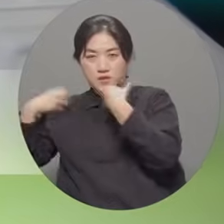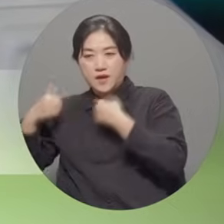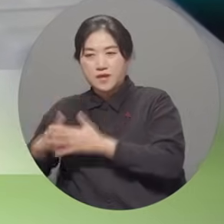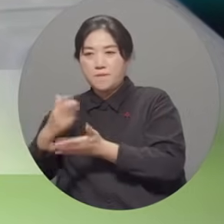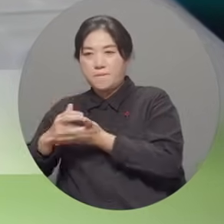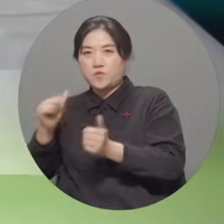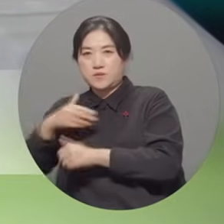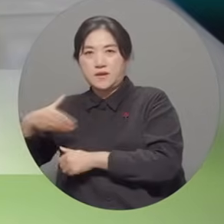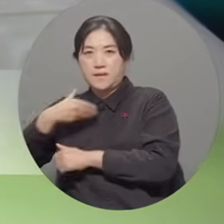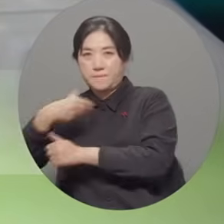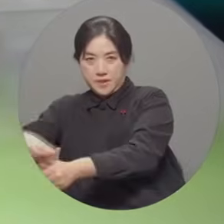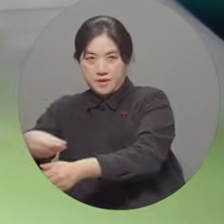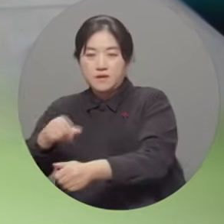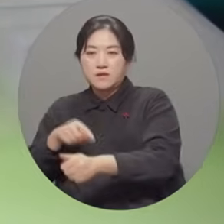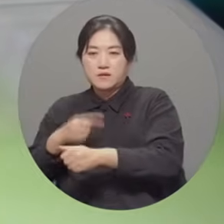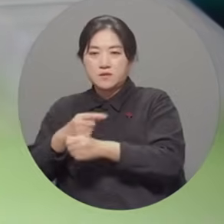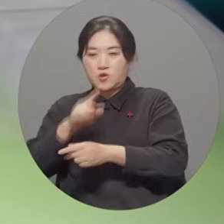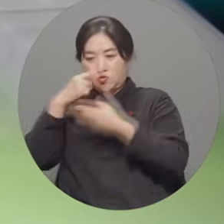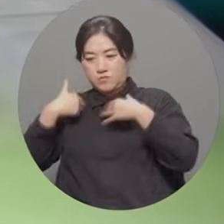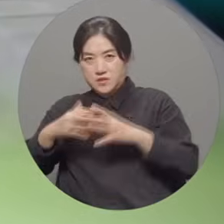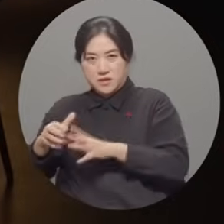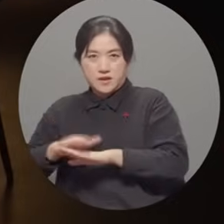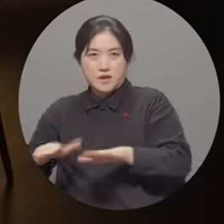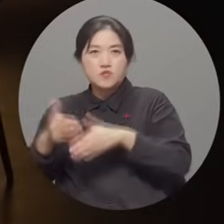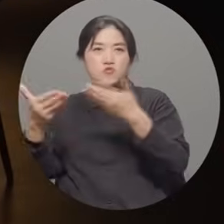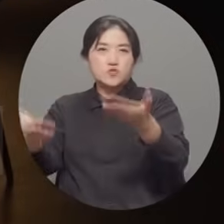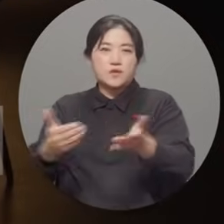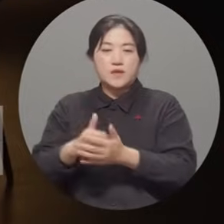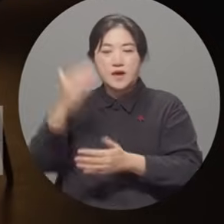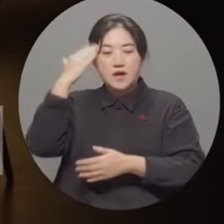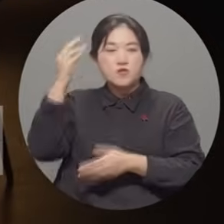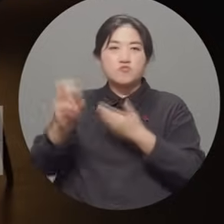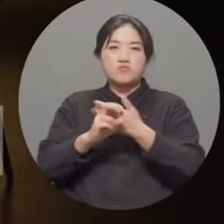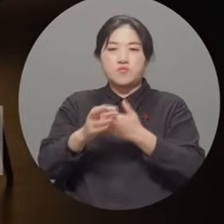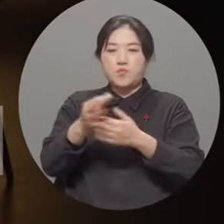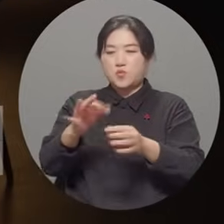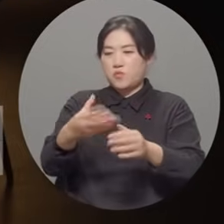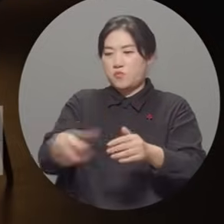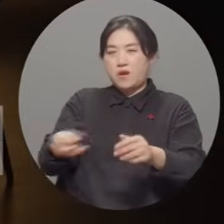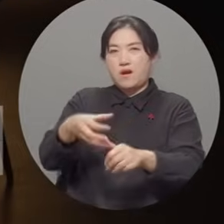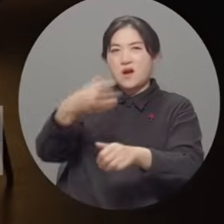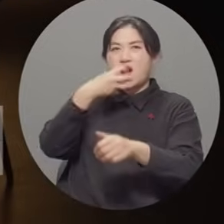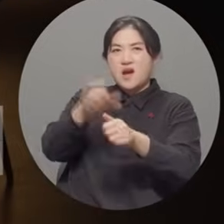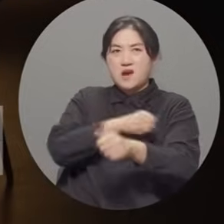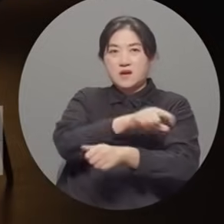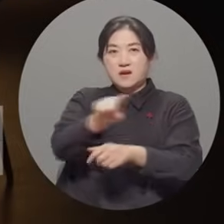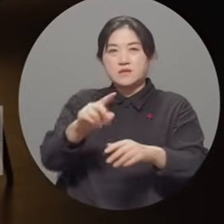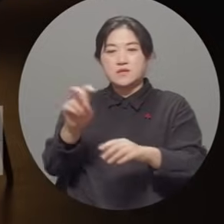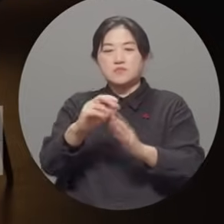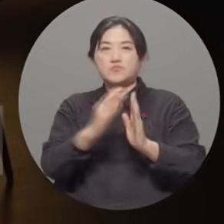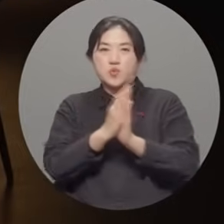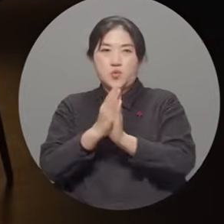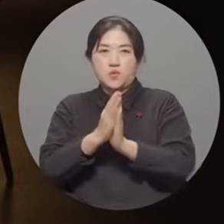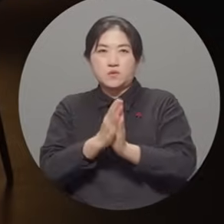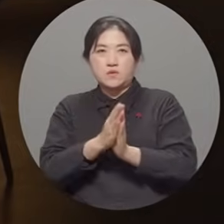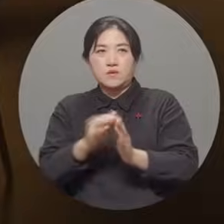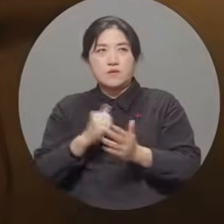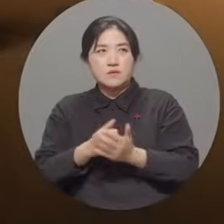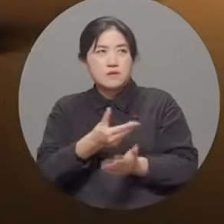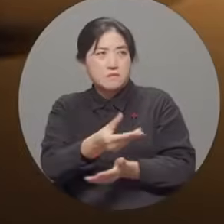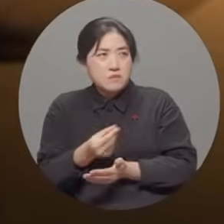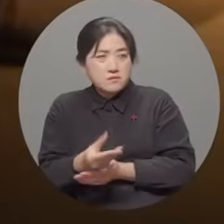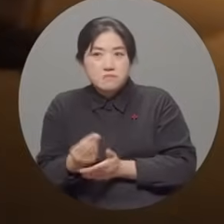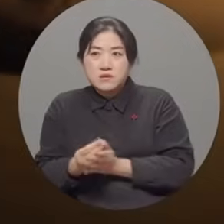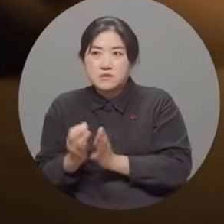차원의 대응책을 마련할 방침입니다. 우리나라 불법 사금융 시장 규모는 20조 원. 이를 이용하는